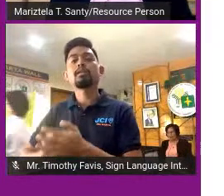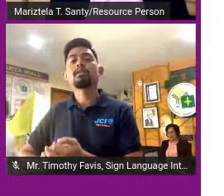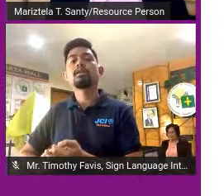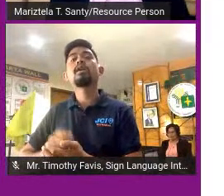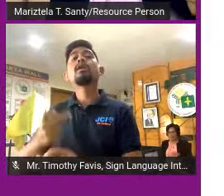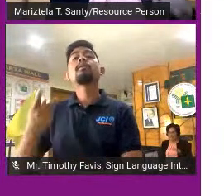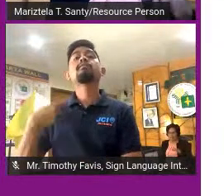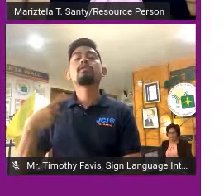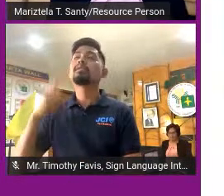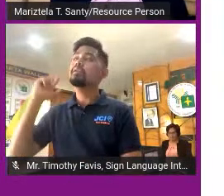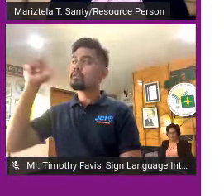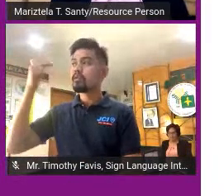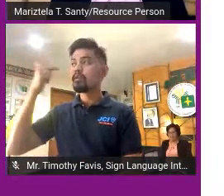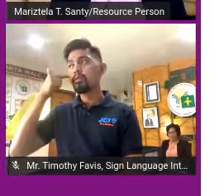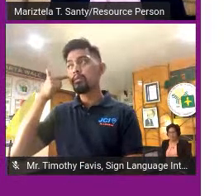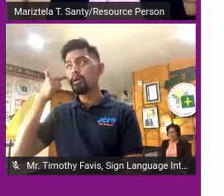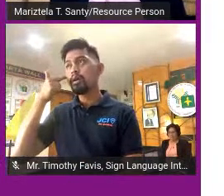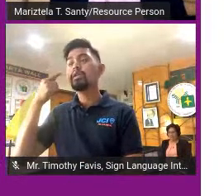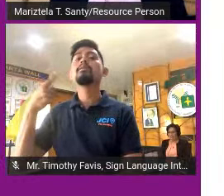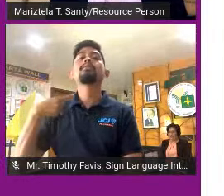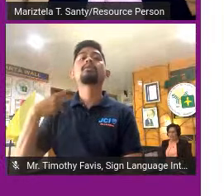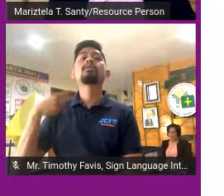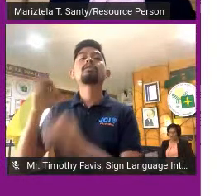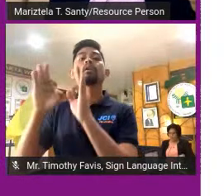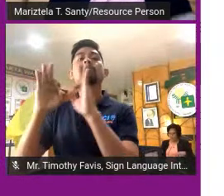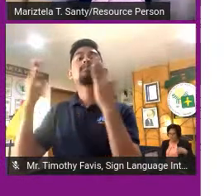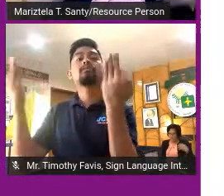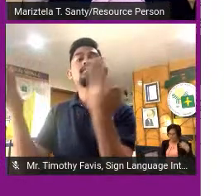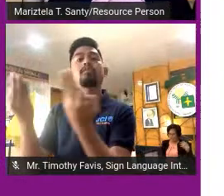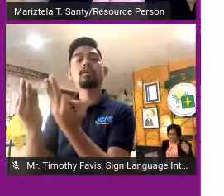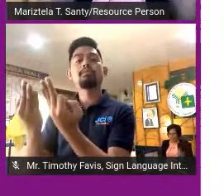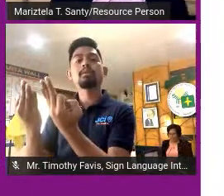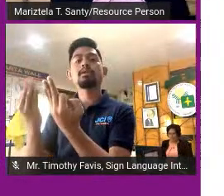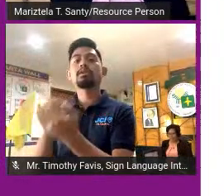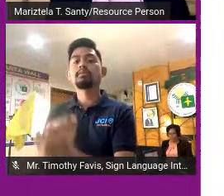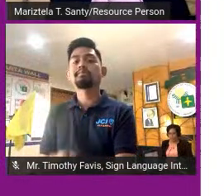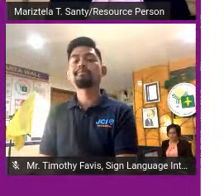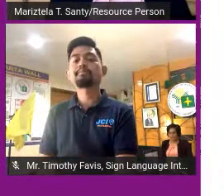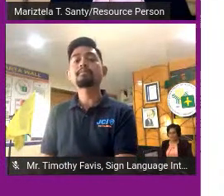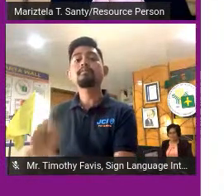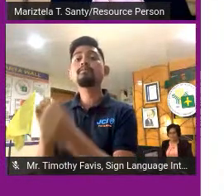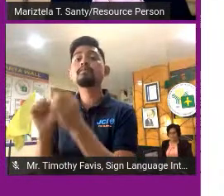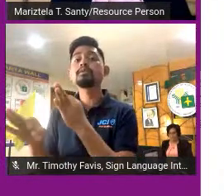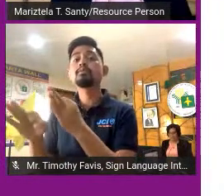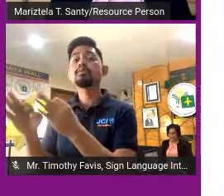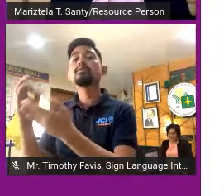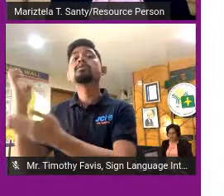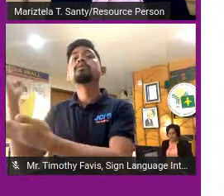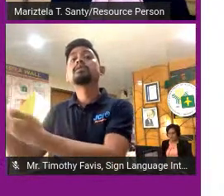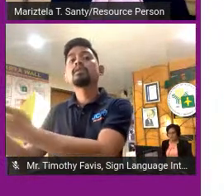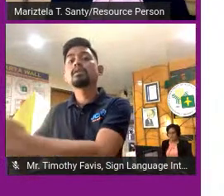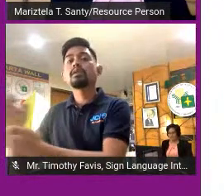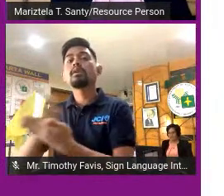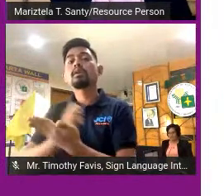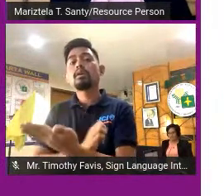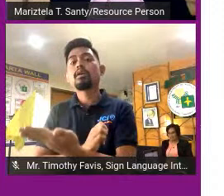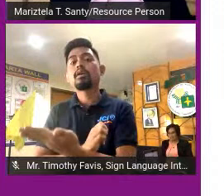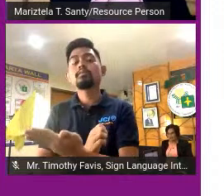have the government, we have our family. Kung ang ano natin, economy,